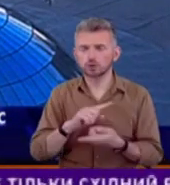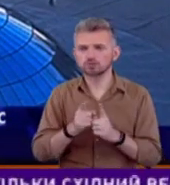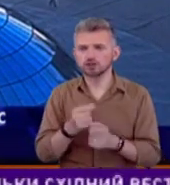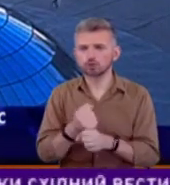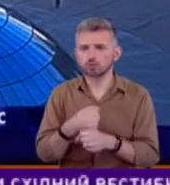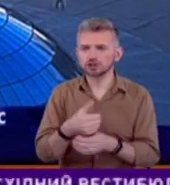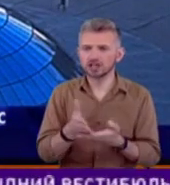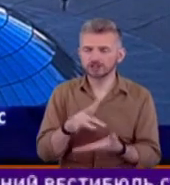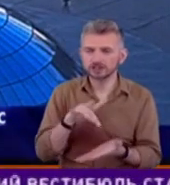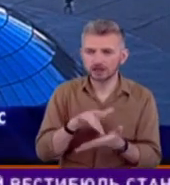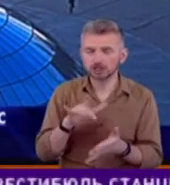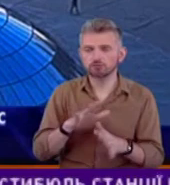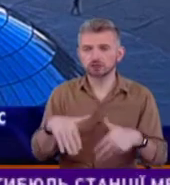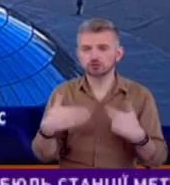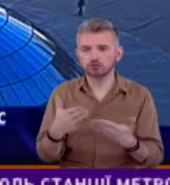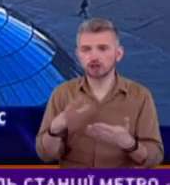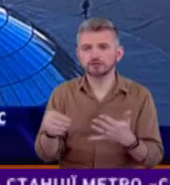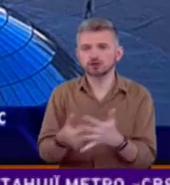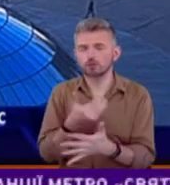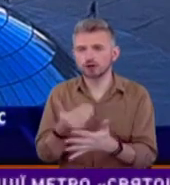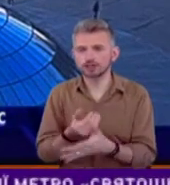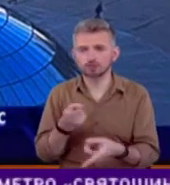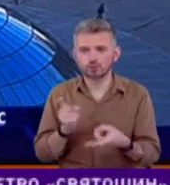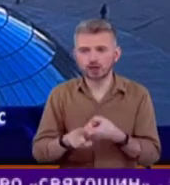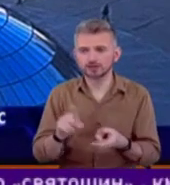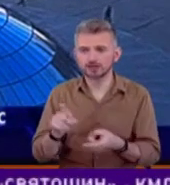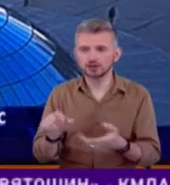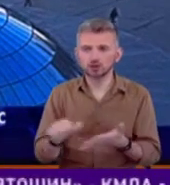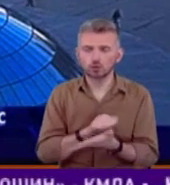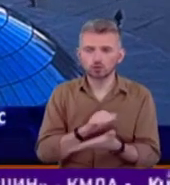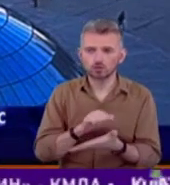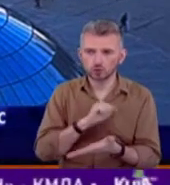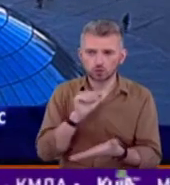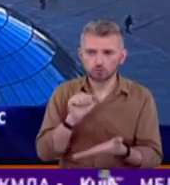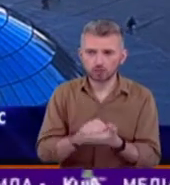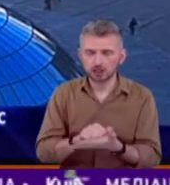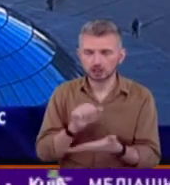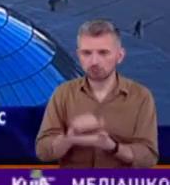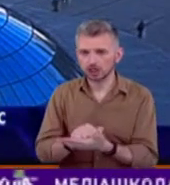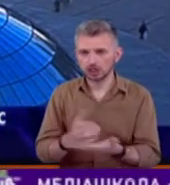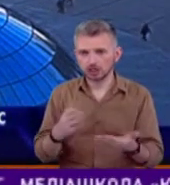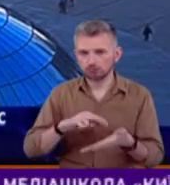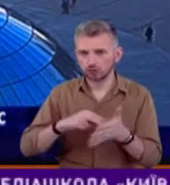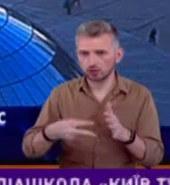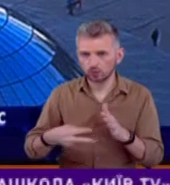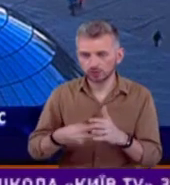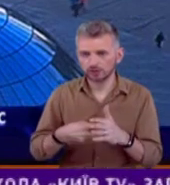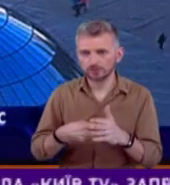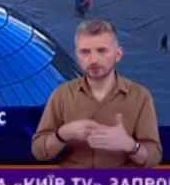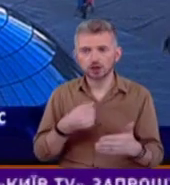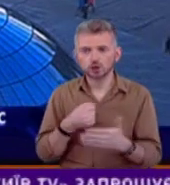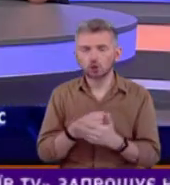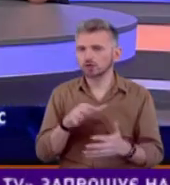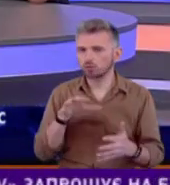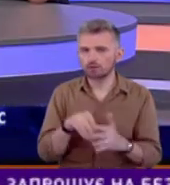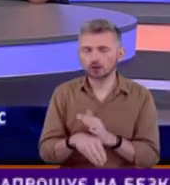центрів і якраз презентували ці всі новації, пов'язані із документами, які плануються до